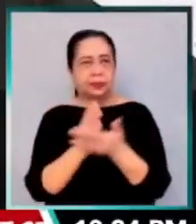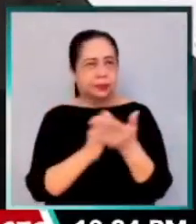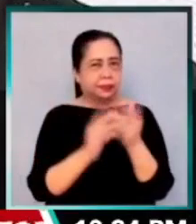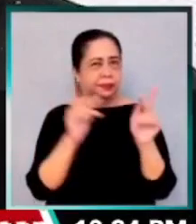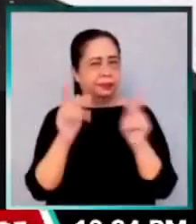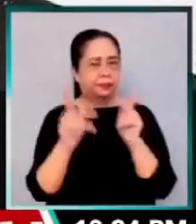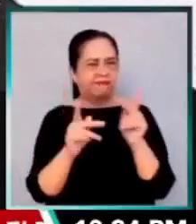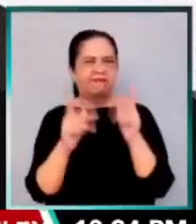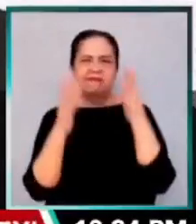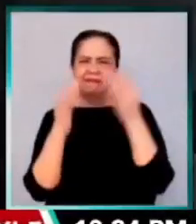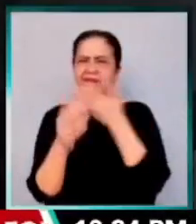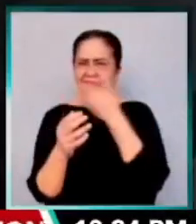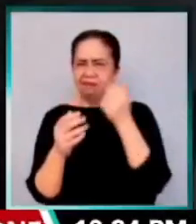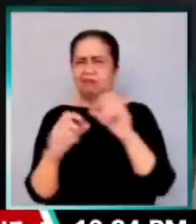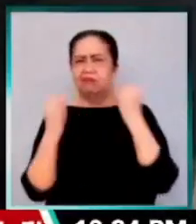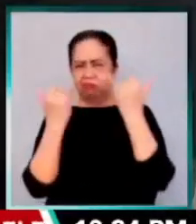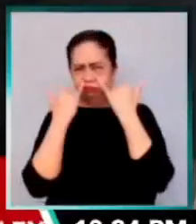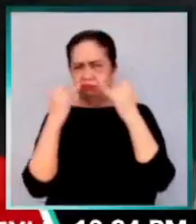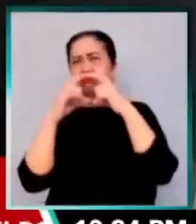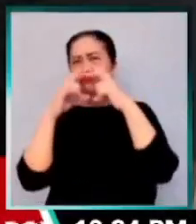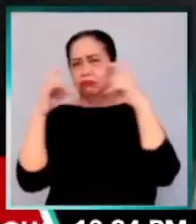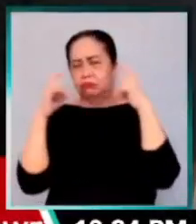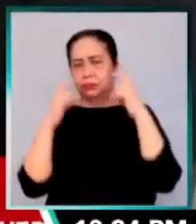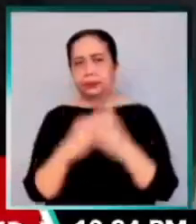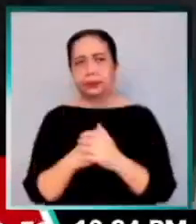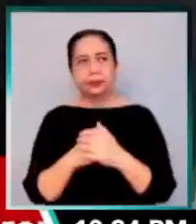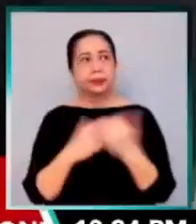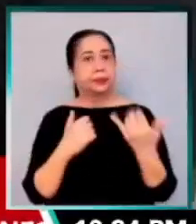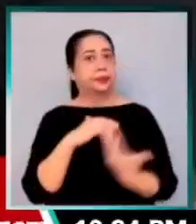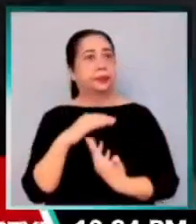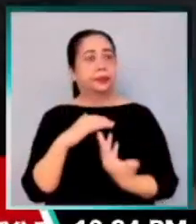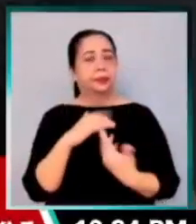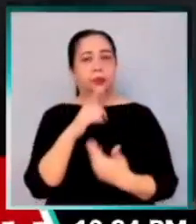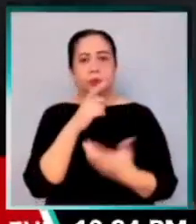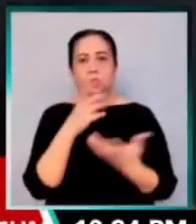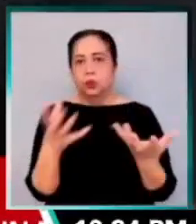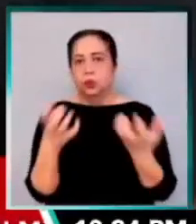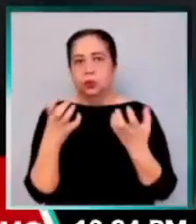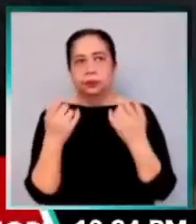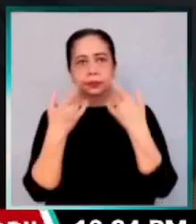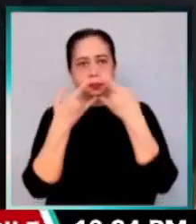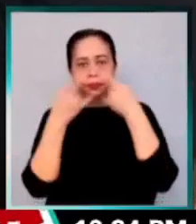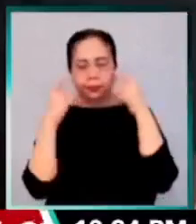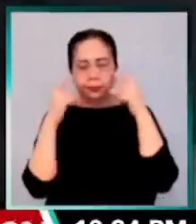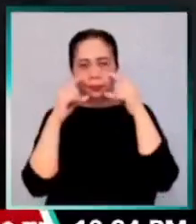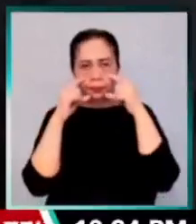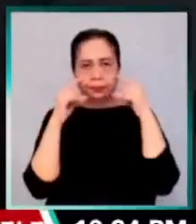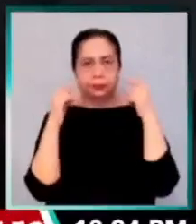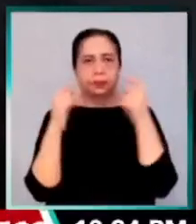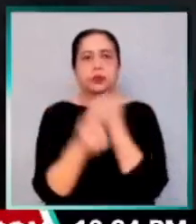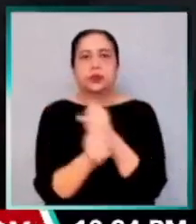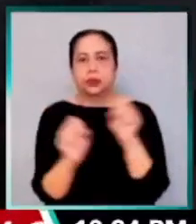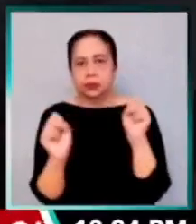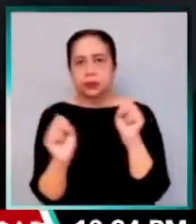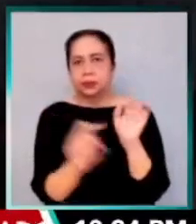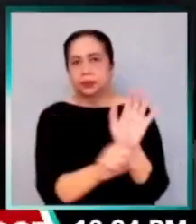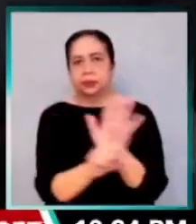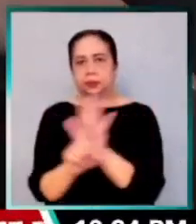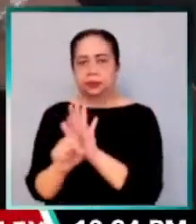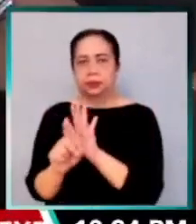rin daw na magmask. May mga clients pa rin kami na gusto man naka-face mask for their safety na din. Tapos ako